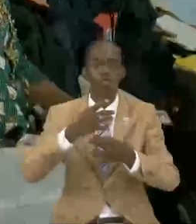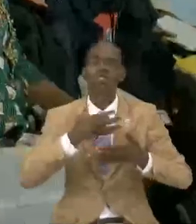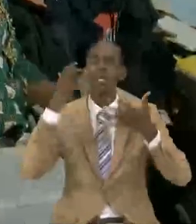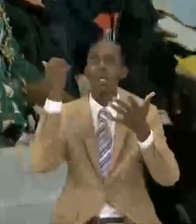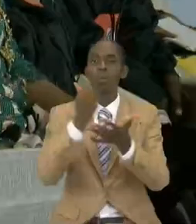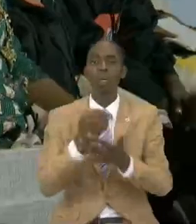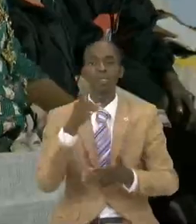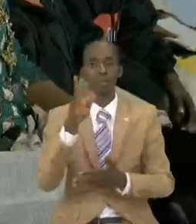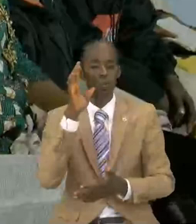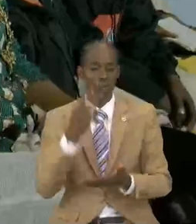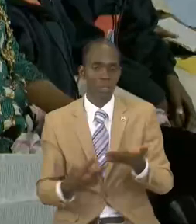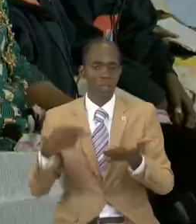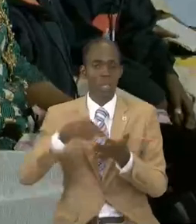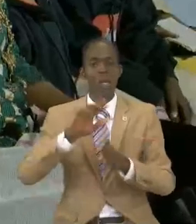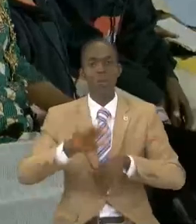viendra.